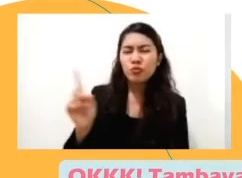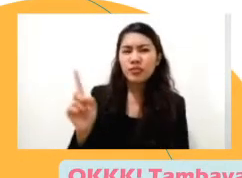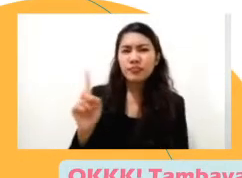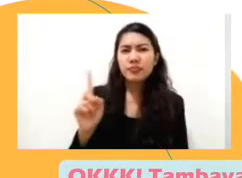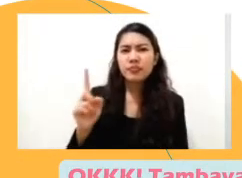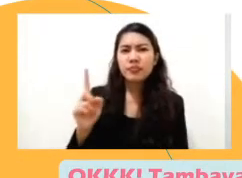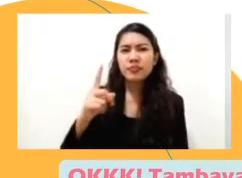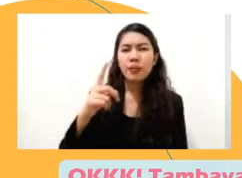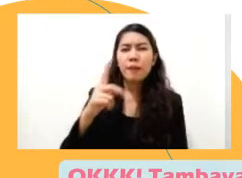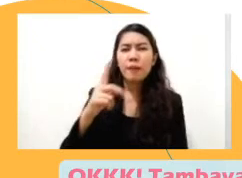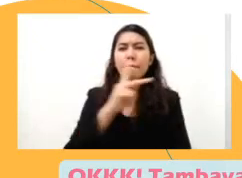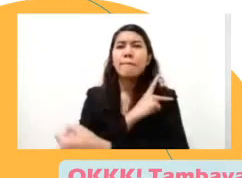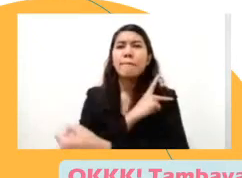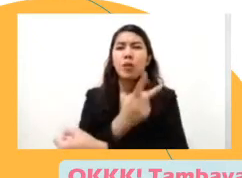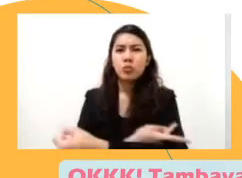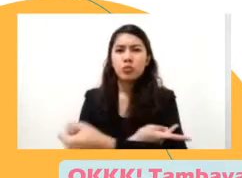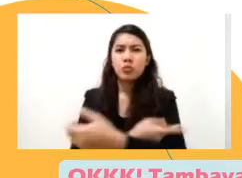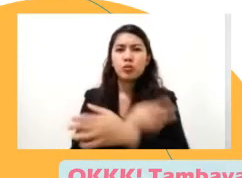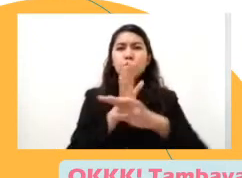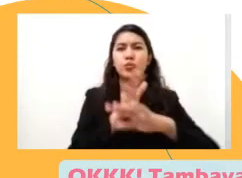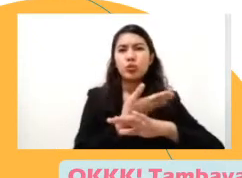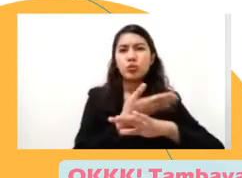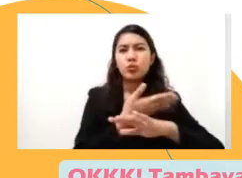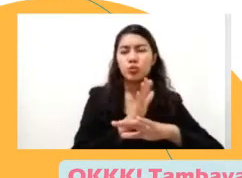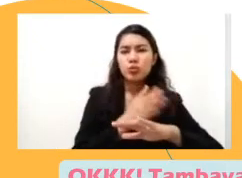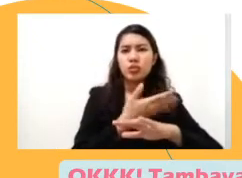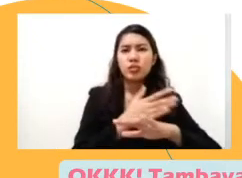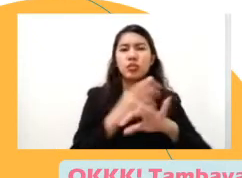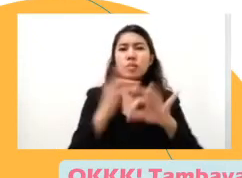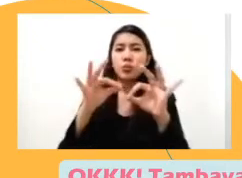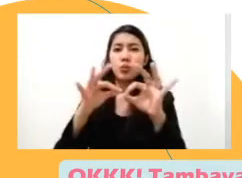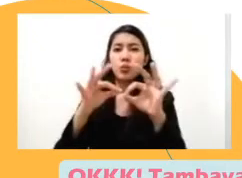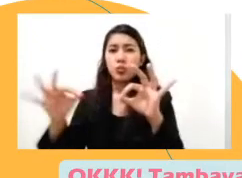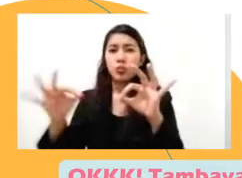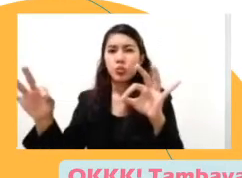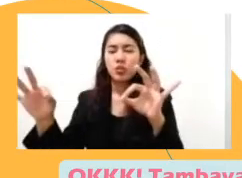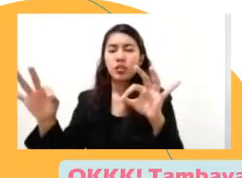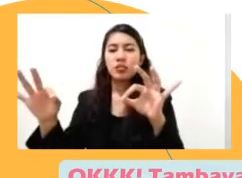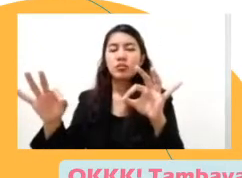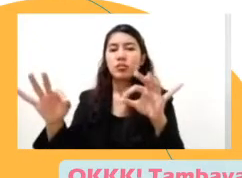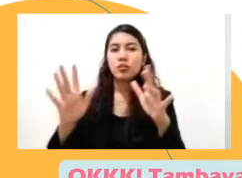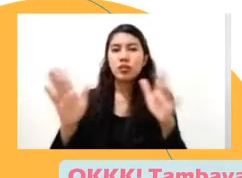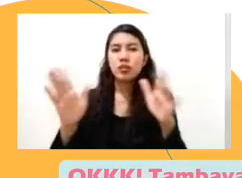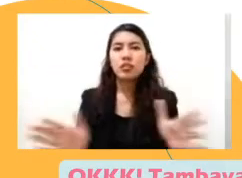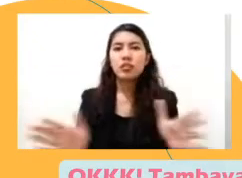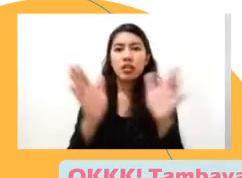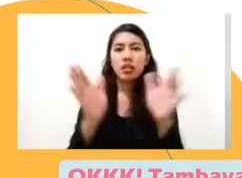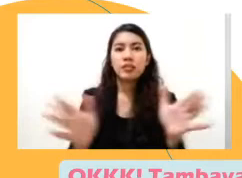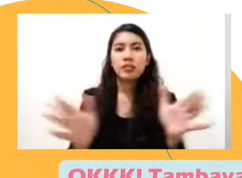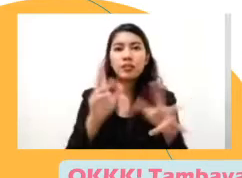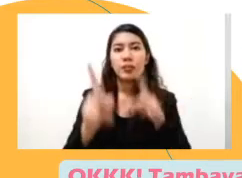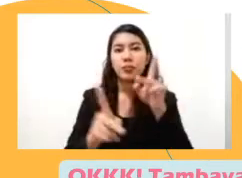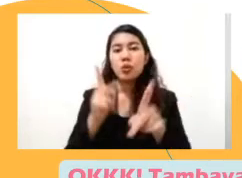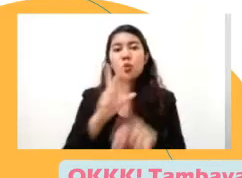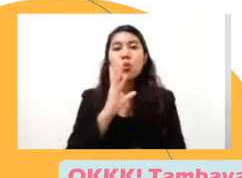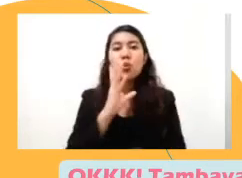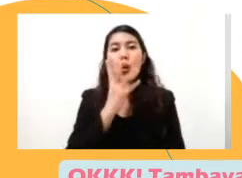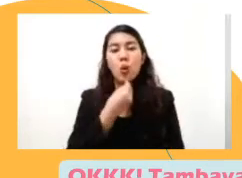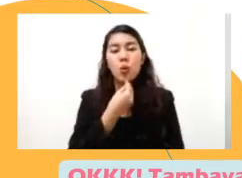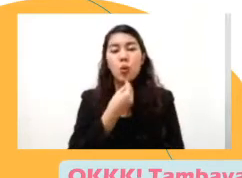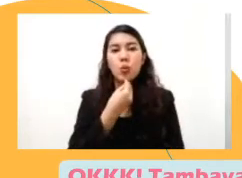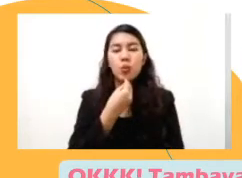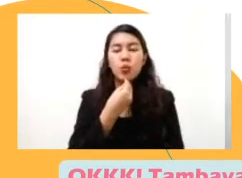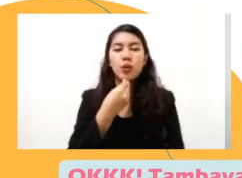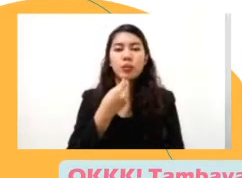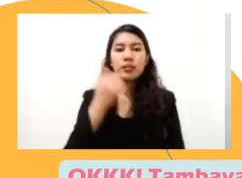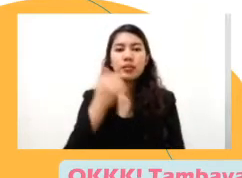music and songs para po maiahon yung mga tao sa kung ano yung mga current na